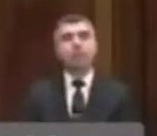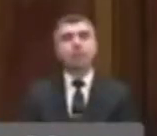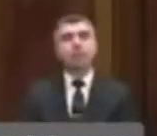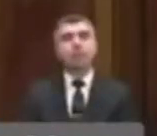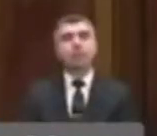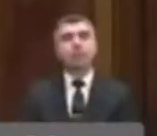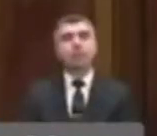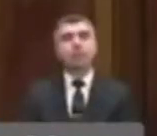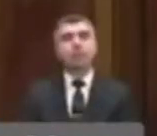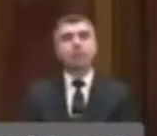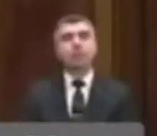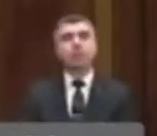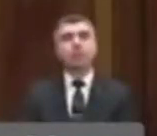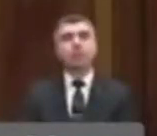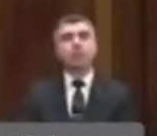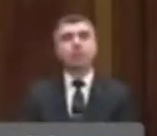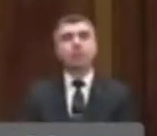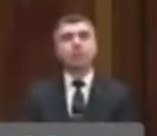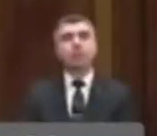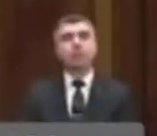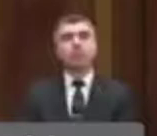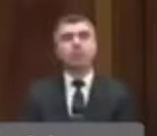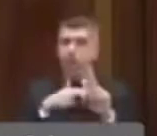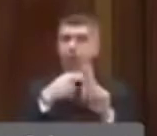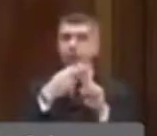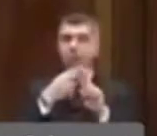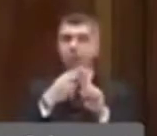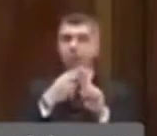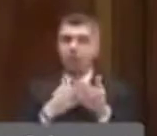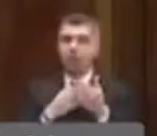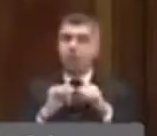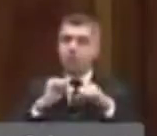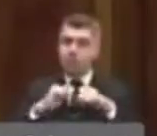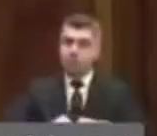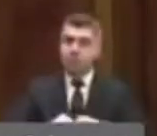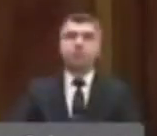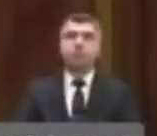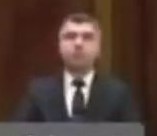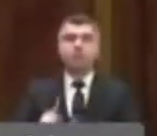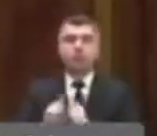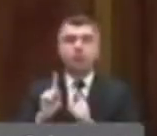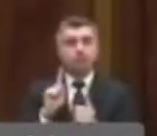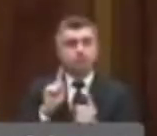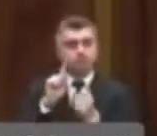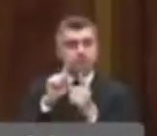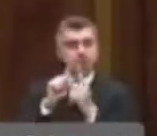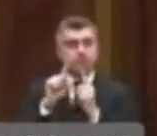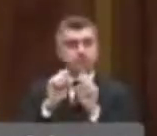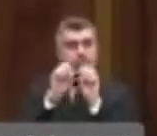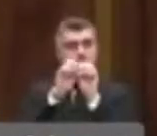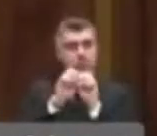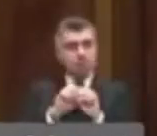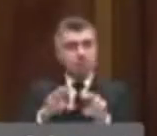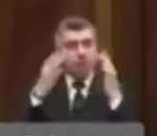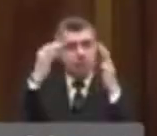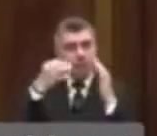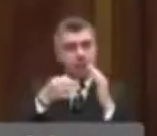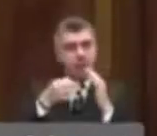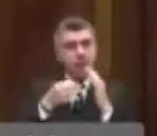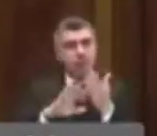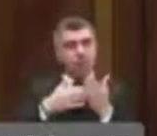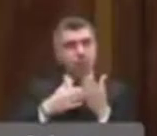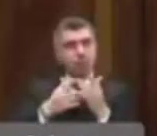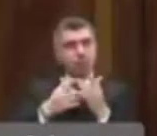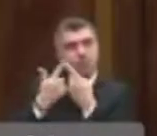كنشكركم على التفاعل مع الجواب اللي كيبين مدى الاهتمام ديالكم بهذا الموضوع ديال الإشعاع الثقافي والدور اللي كيلعبوا في